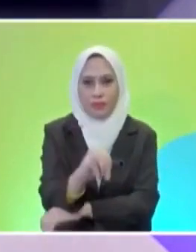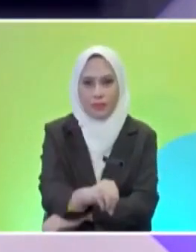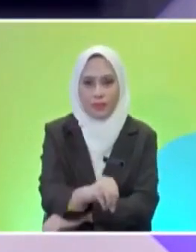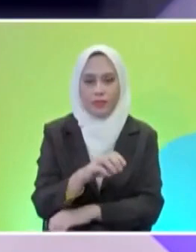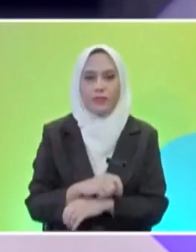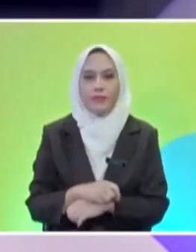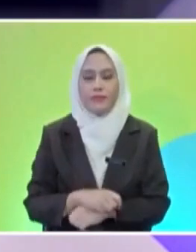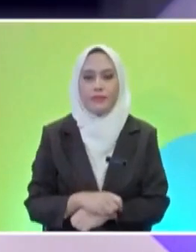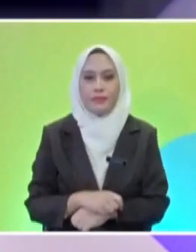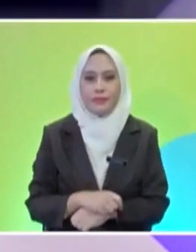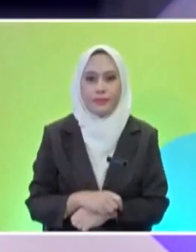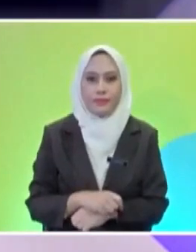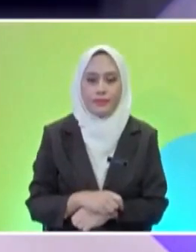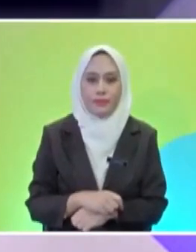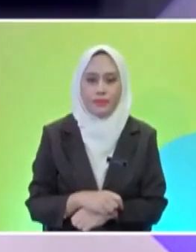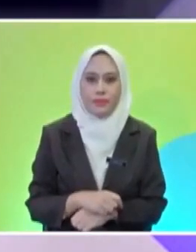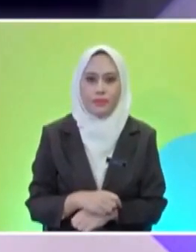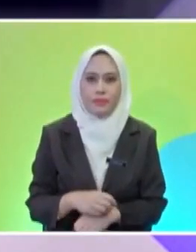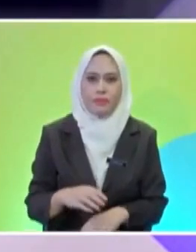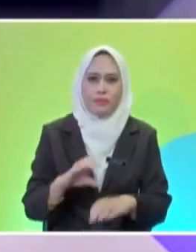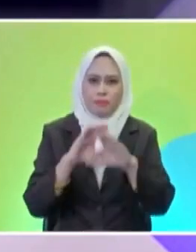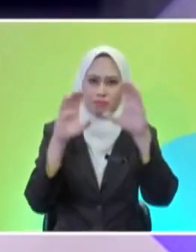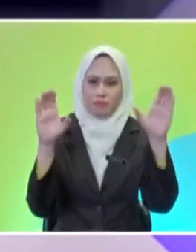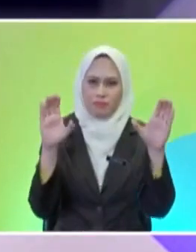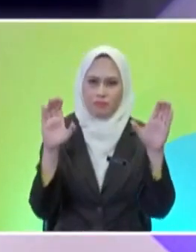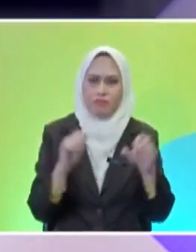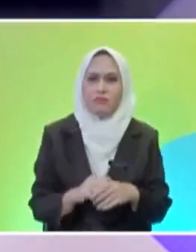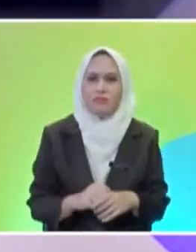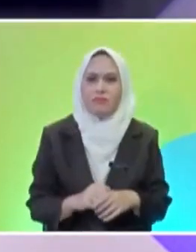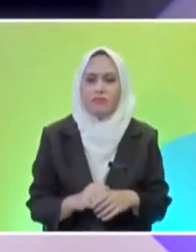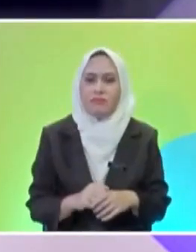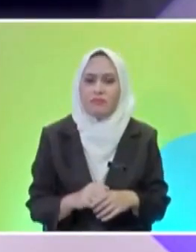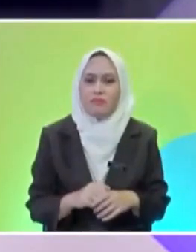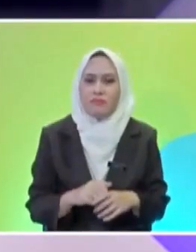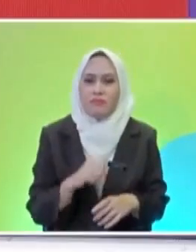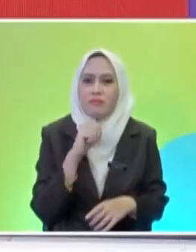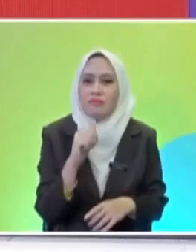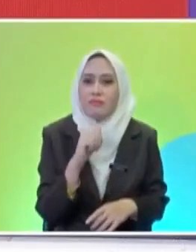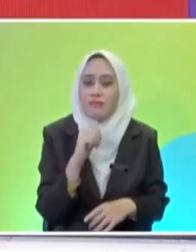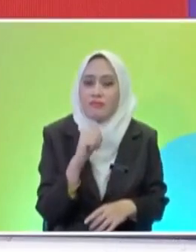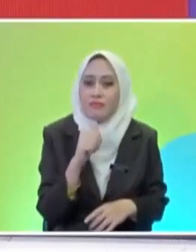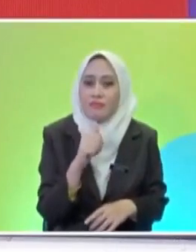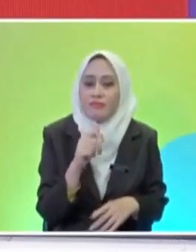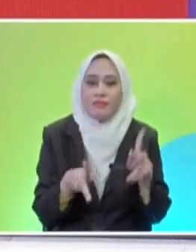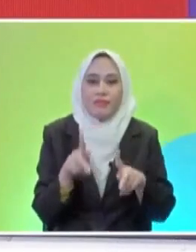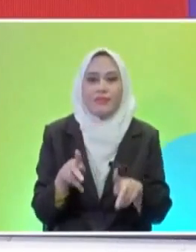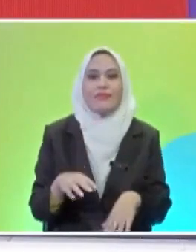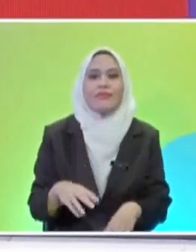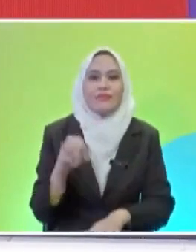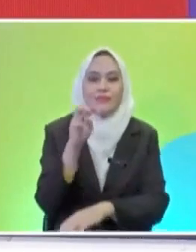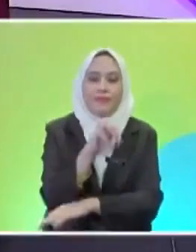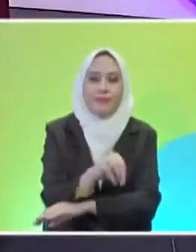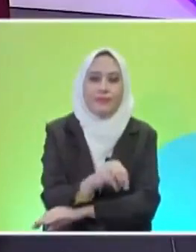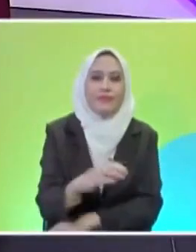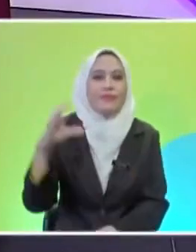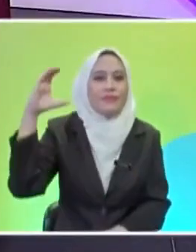Ha, matahari naik balik ke cikgu? Matahari ke ni? Saya rasa, kalau malam mesti bulan. Ya, ni